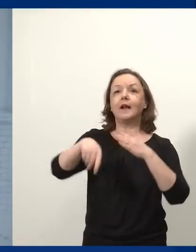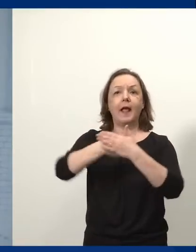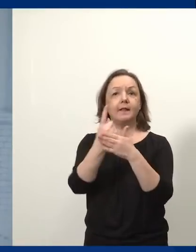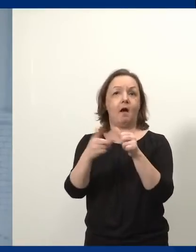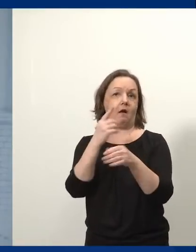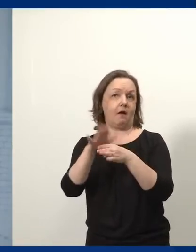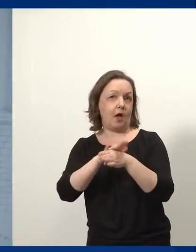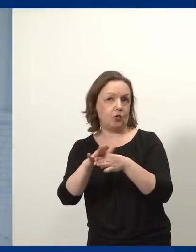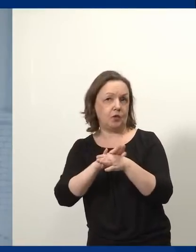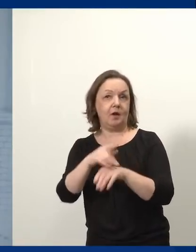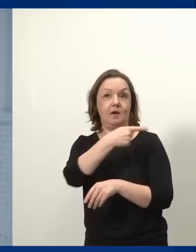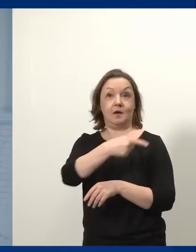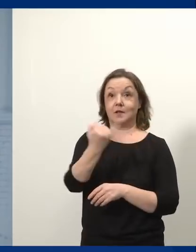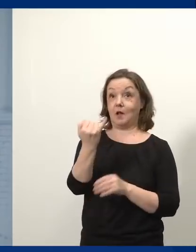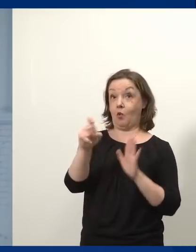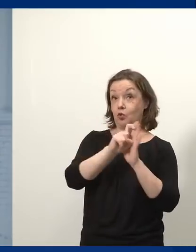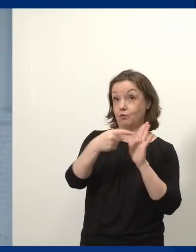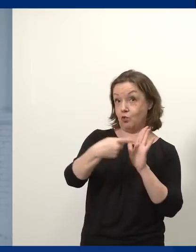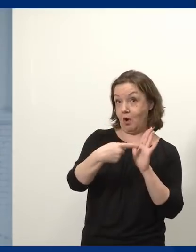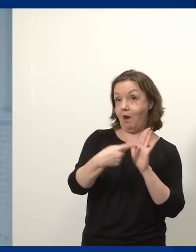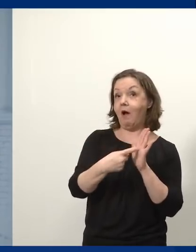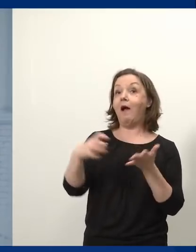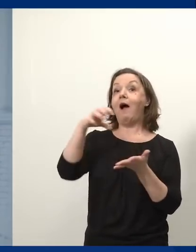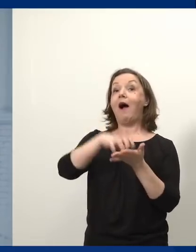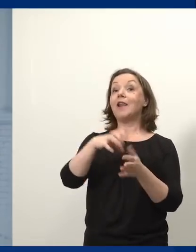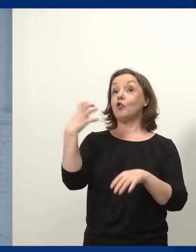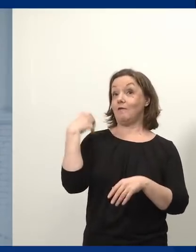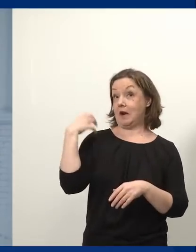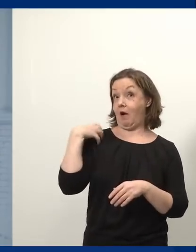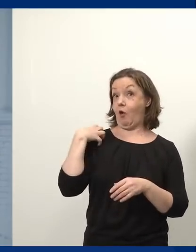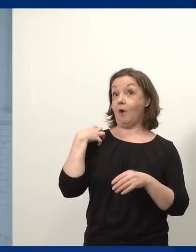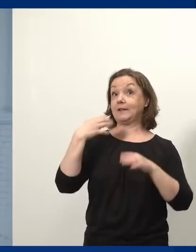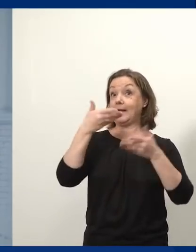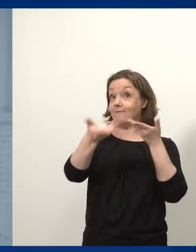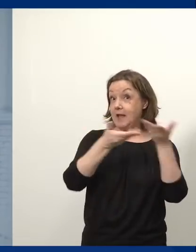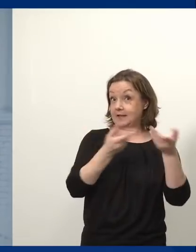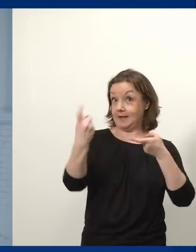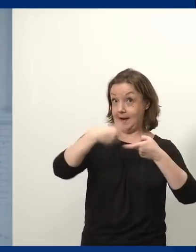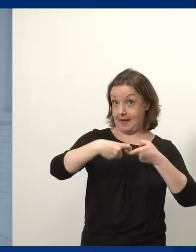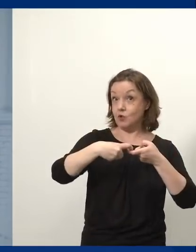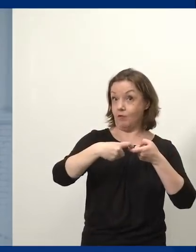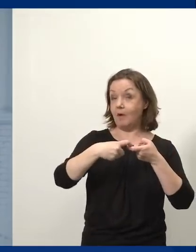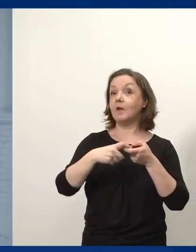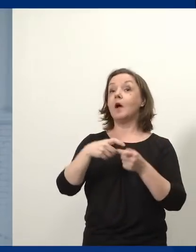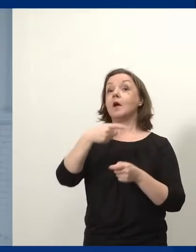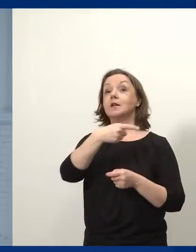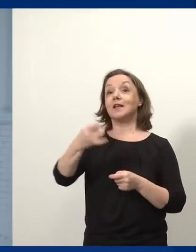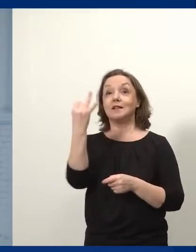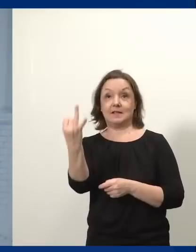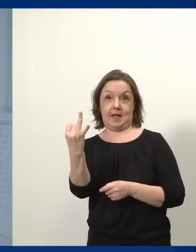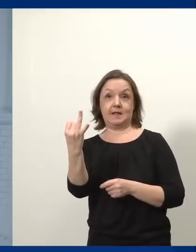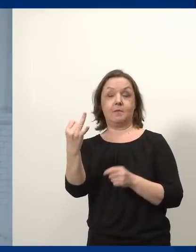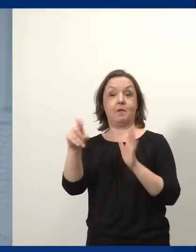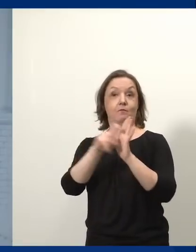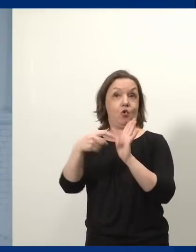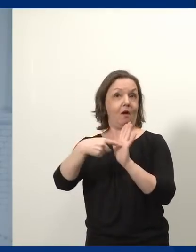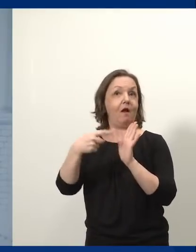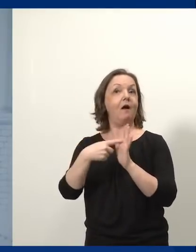Pykälä 106 koskee hallintoviranomaisen viestintää poikkeusoloissa ja pykälä 7 toimivallan